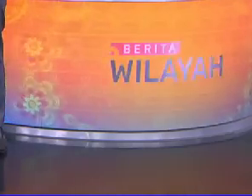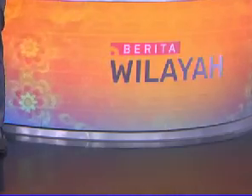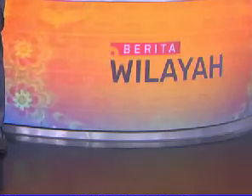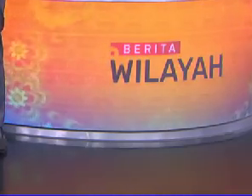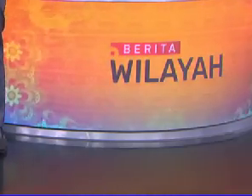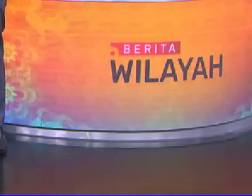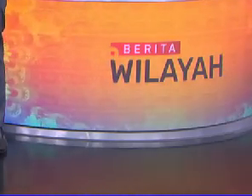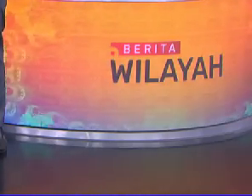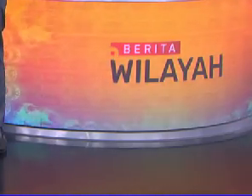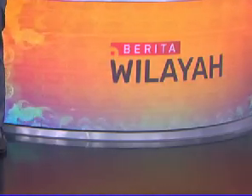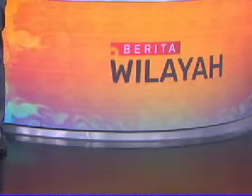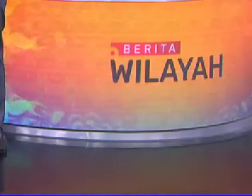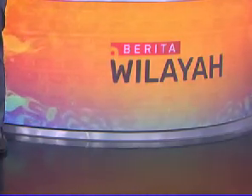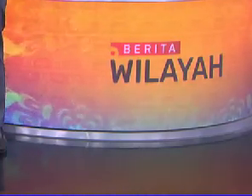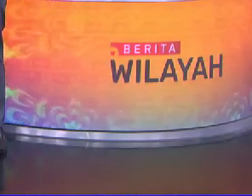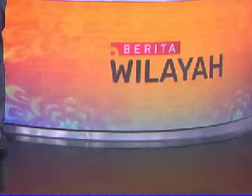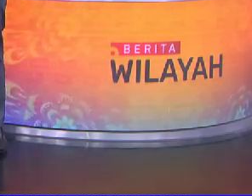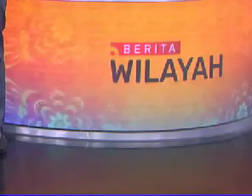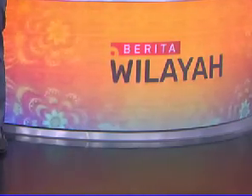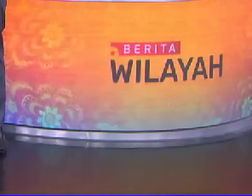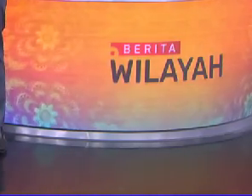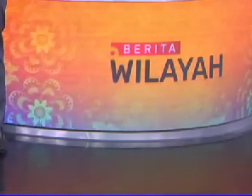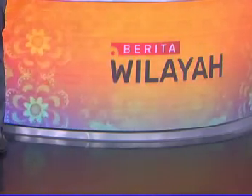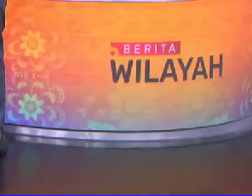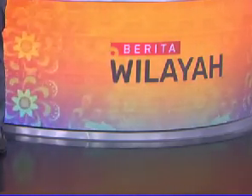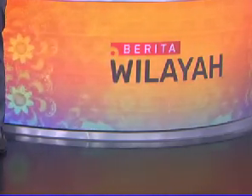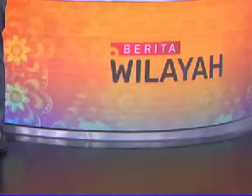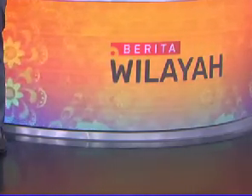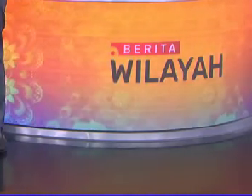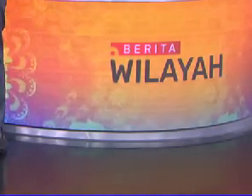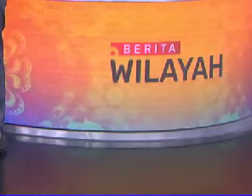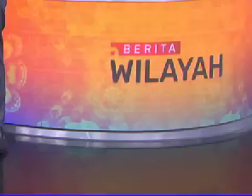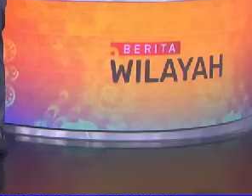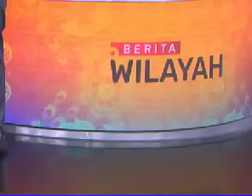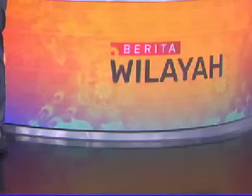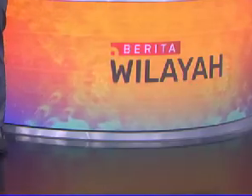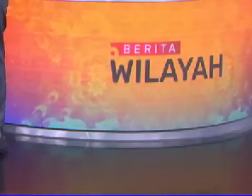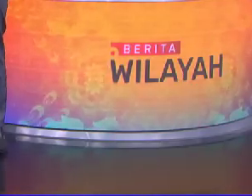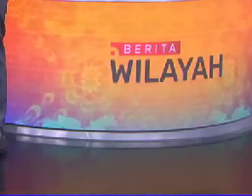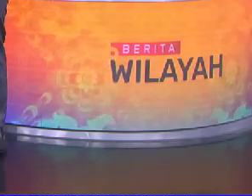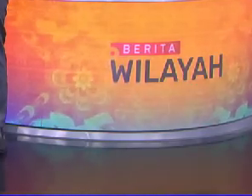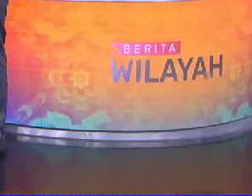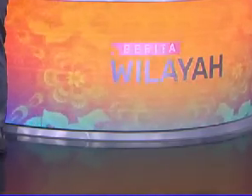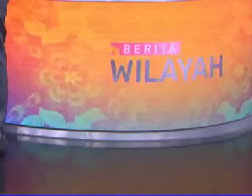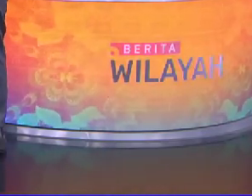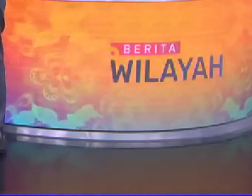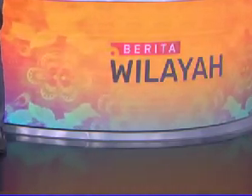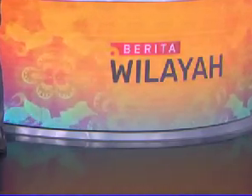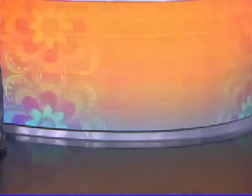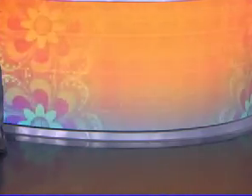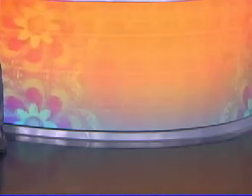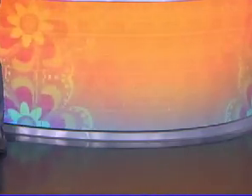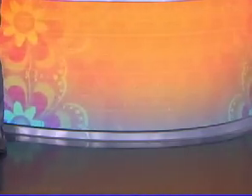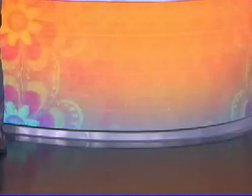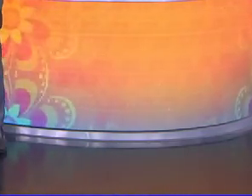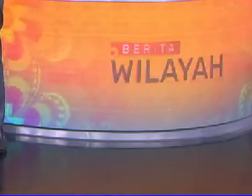seluruh negara saya sendiri lintas langsung dari Sabah srawa dan Negeri 9 mengisi paparan hari